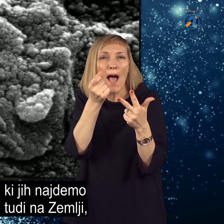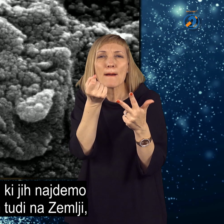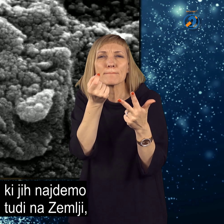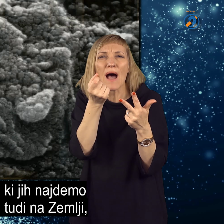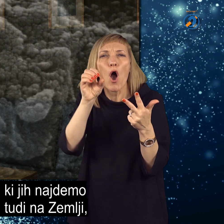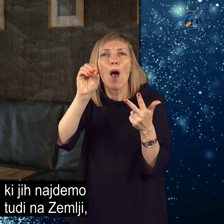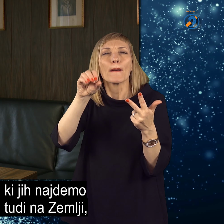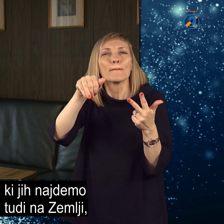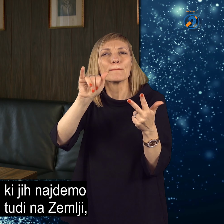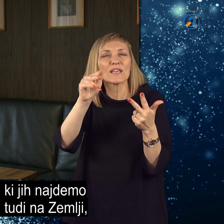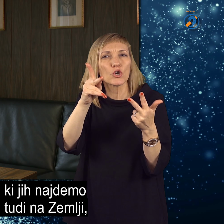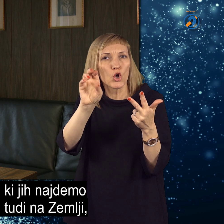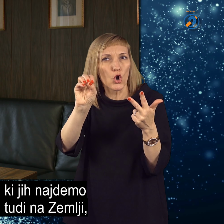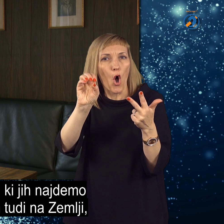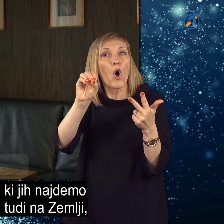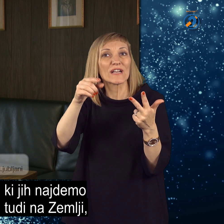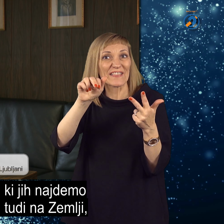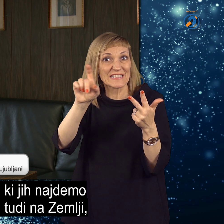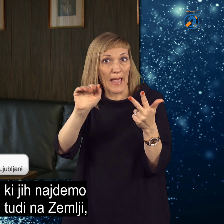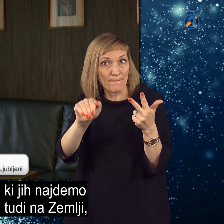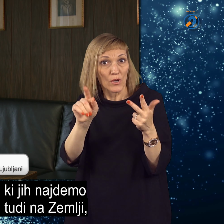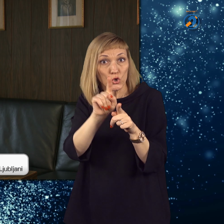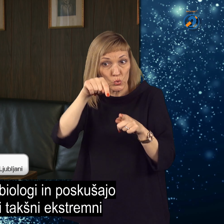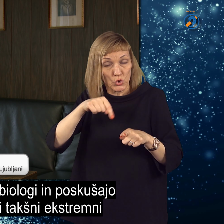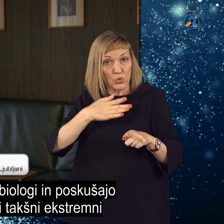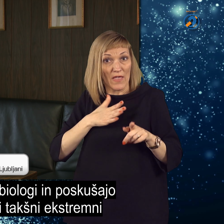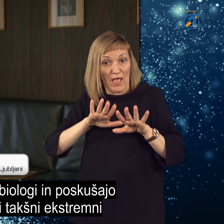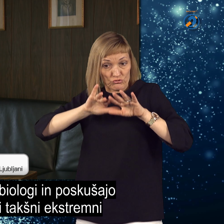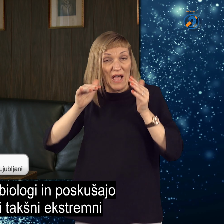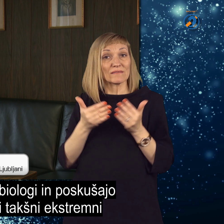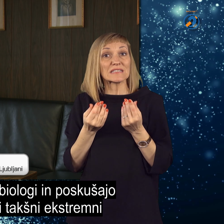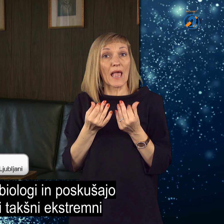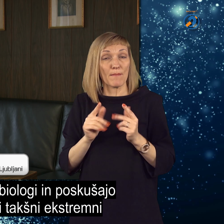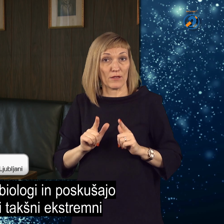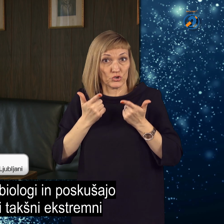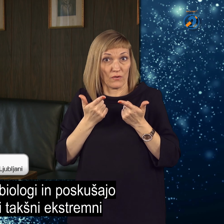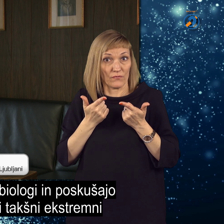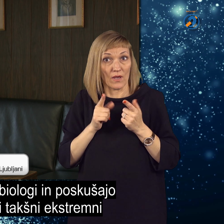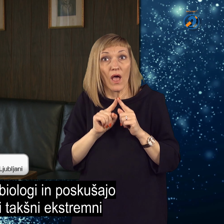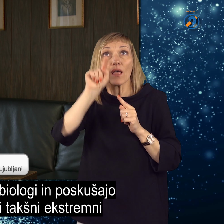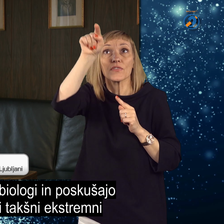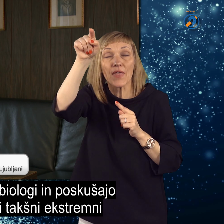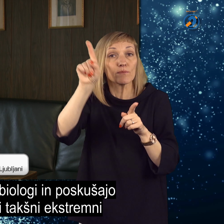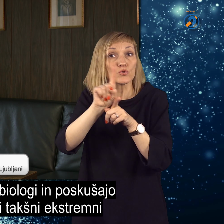mikroorganizmi, ki jih najdemo med drugim na zemlji, jih lahko oziroma jih